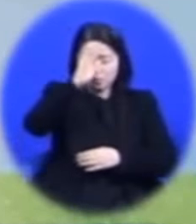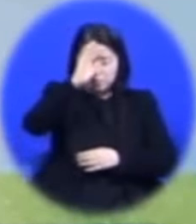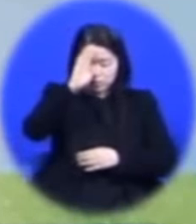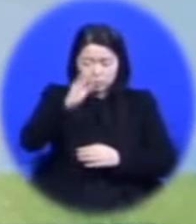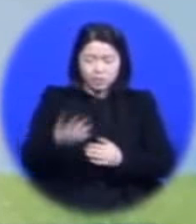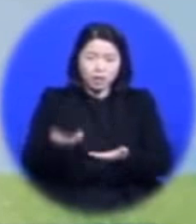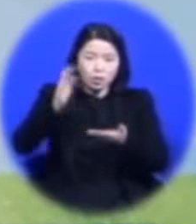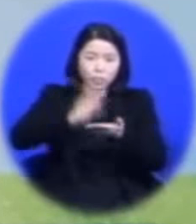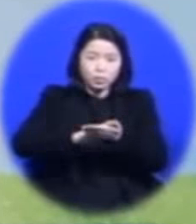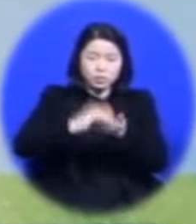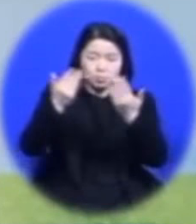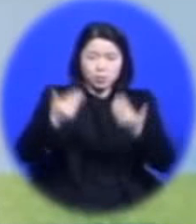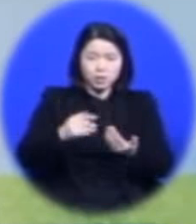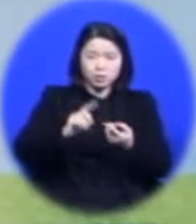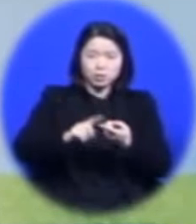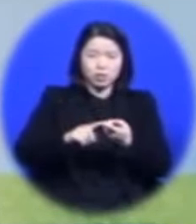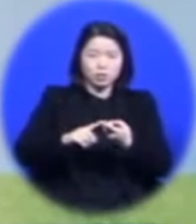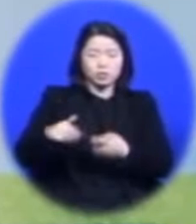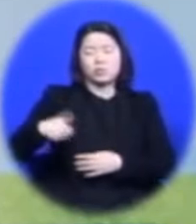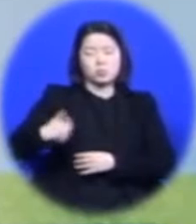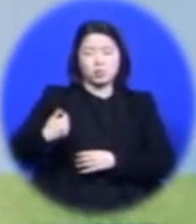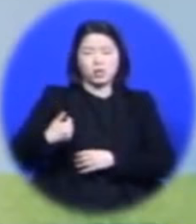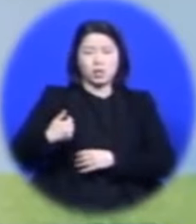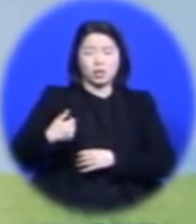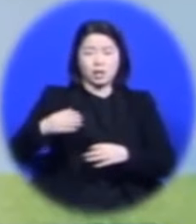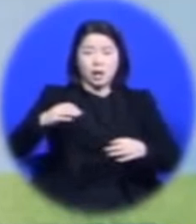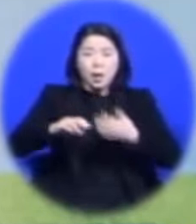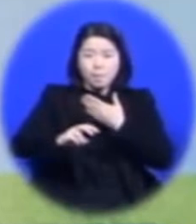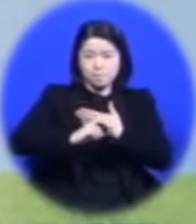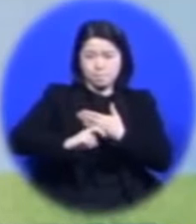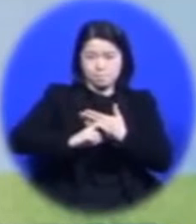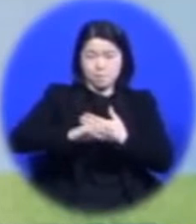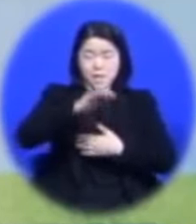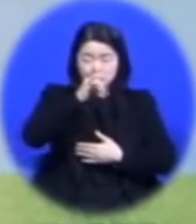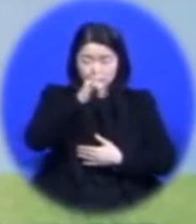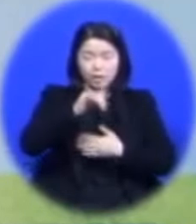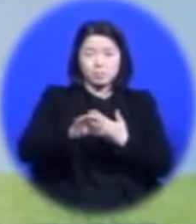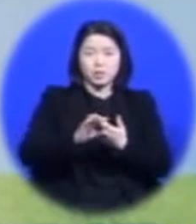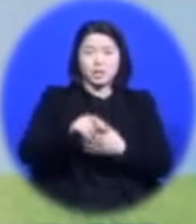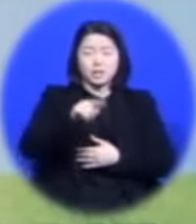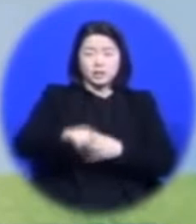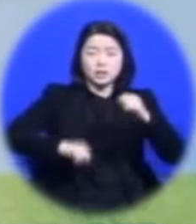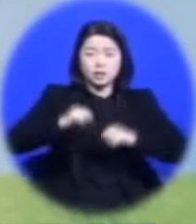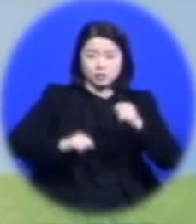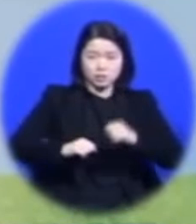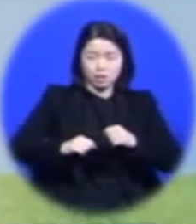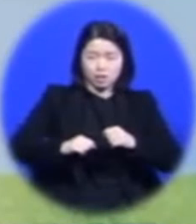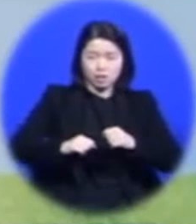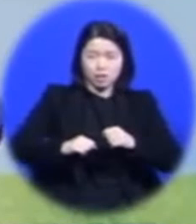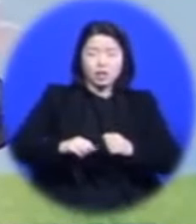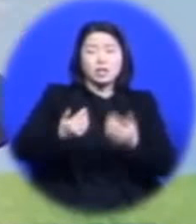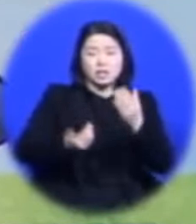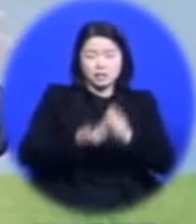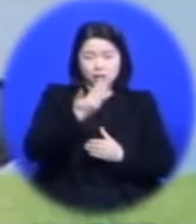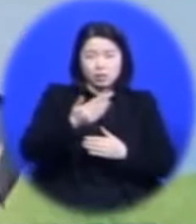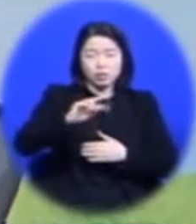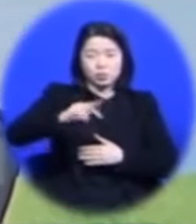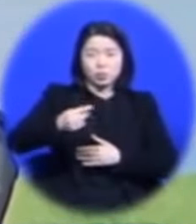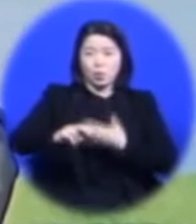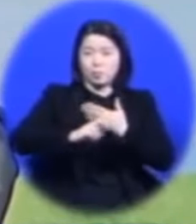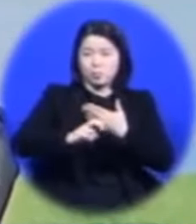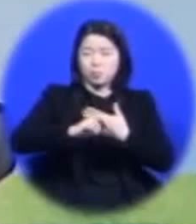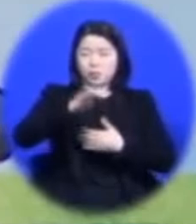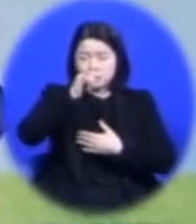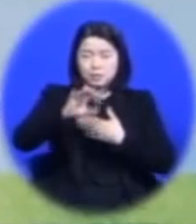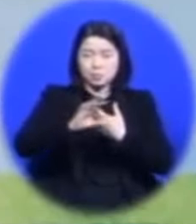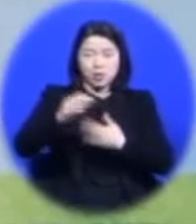아직도 몰라요 불법을 행한다면 그런 역사가 일어나도 불법을 행한다면 이건 아직 성령의 역사가